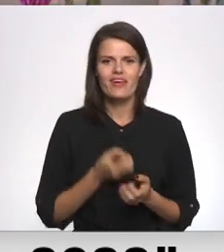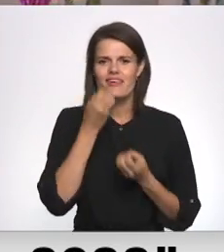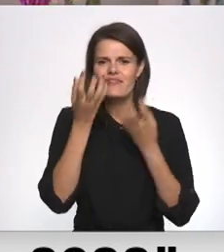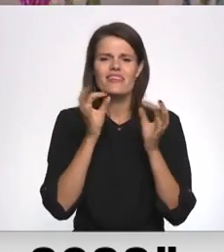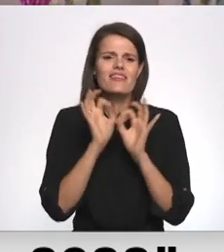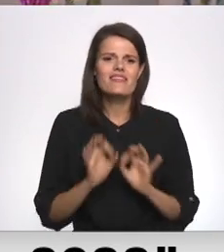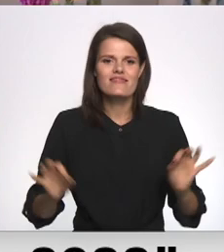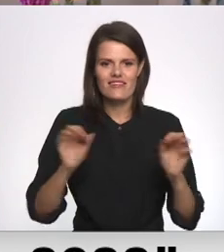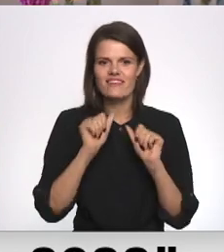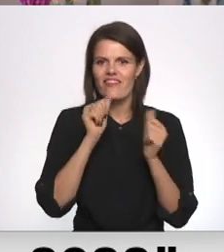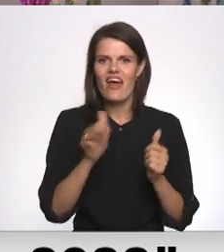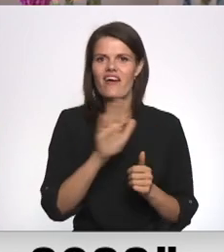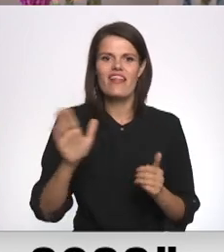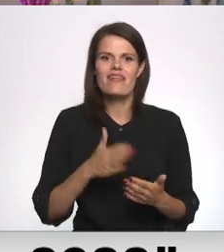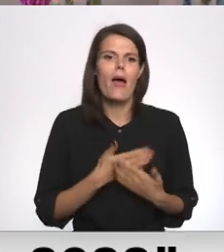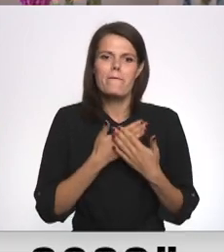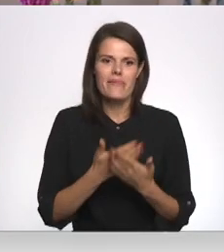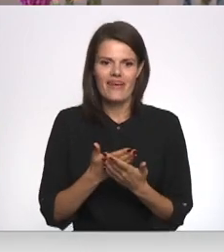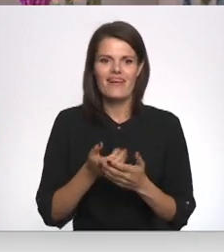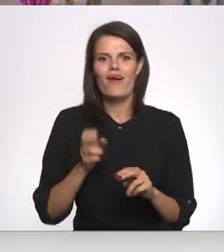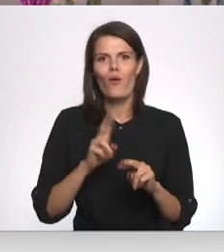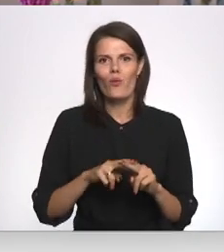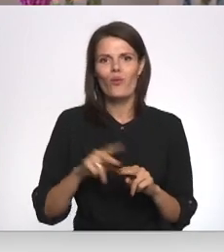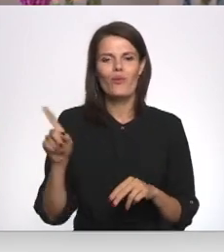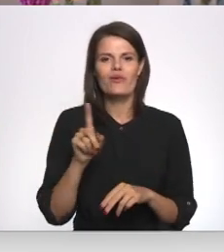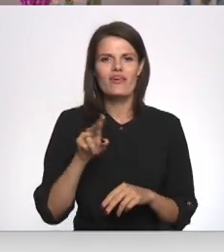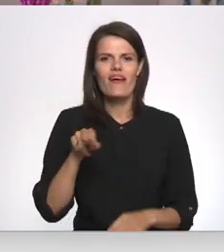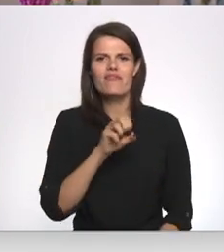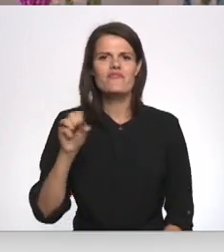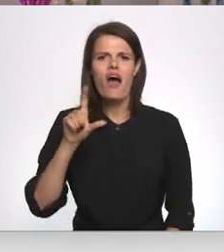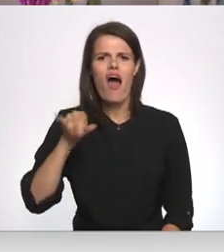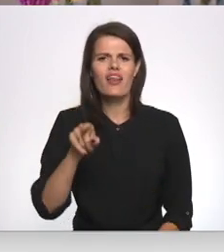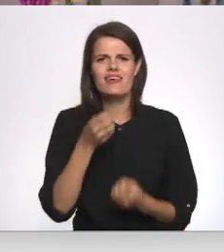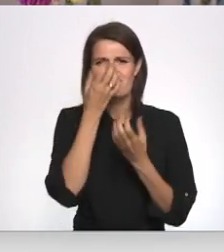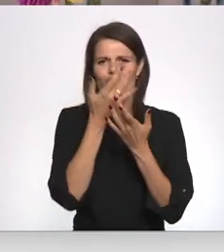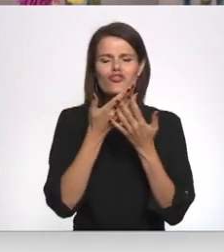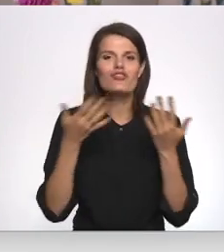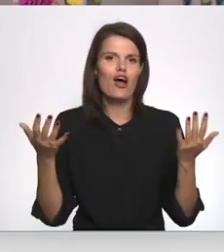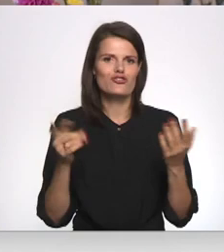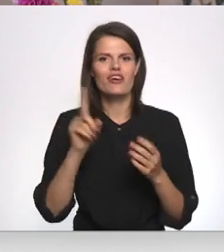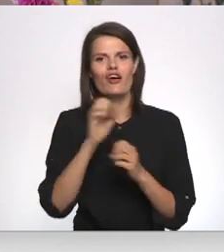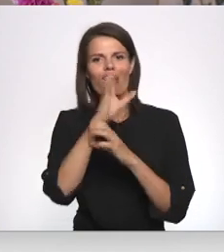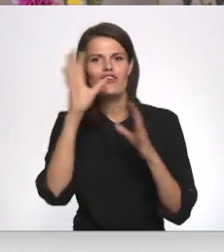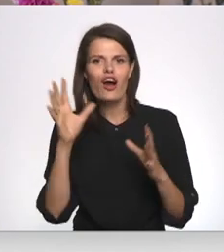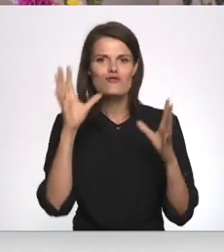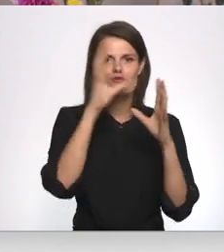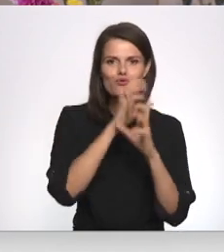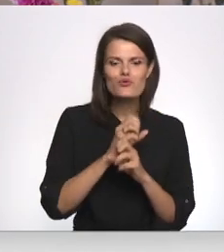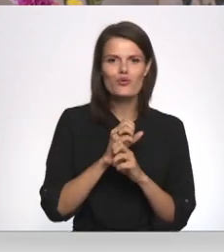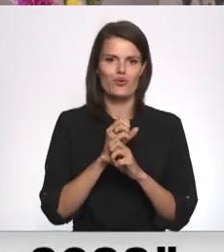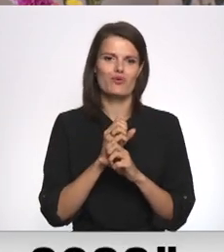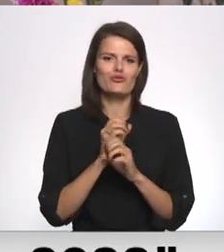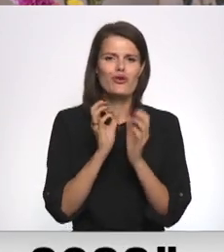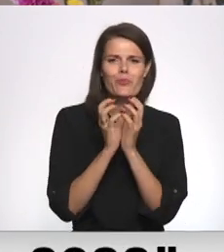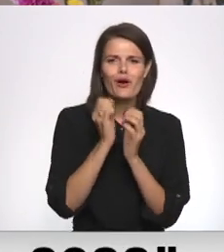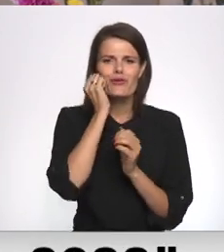skaistas, viņas nevar neiemīlēt, un ir tā dalība, tā ziedu dažādība ir tik liela, ir gaiši ziedi, tumši,